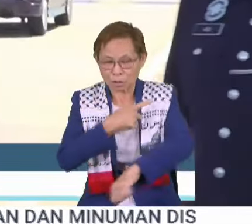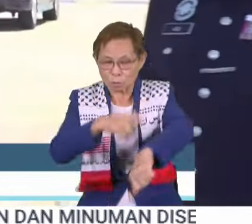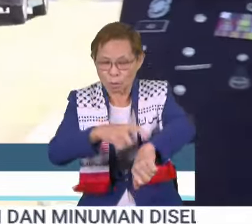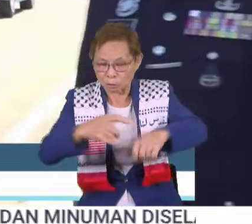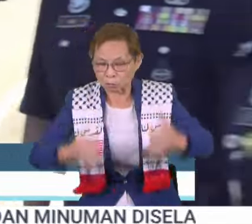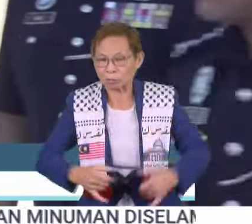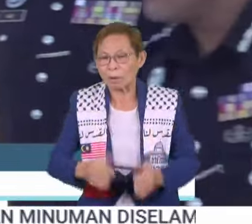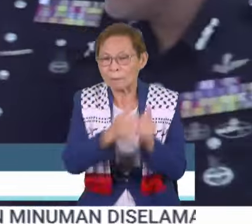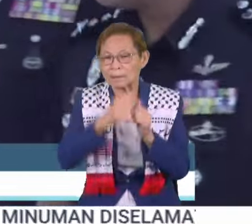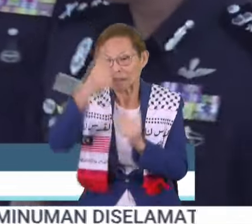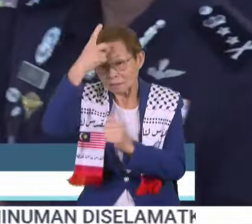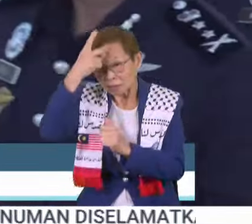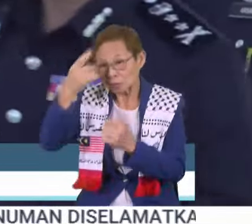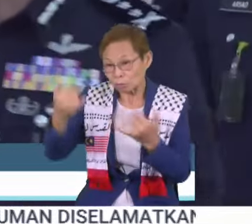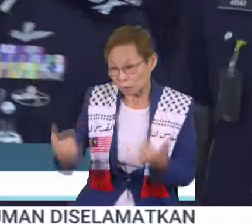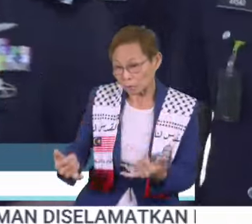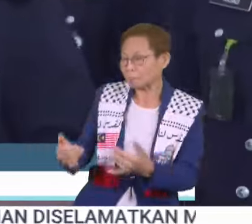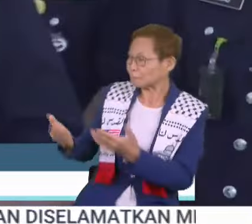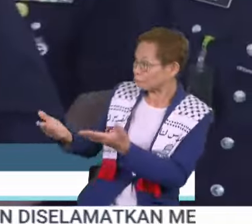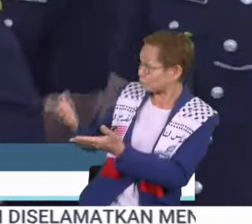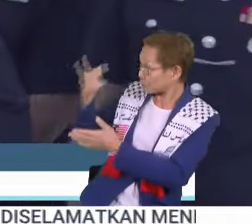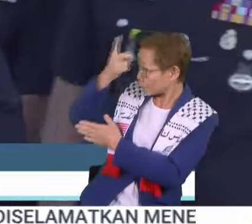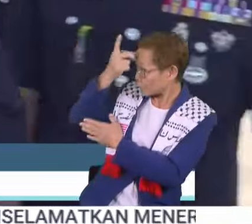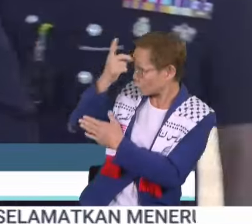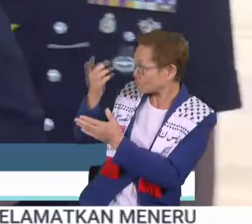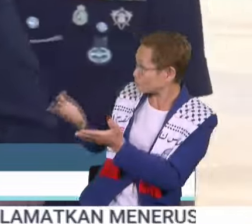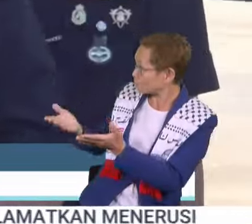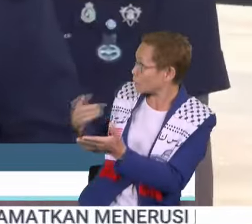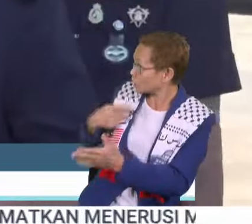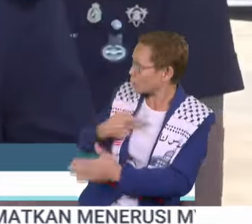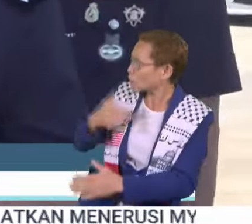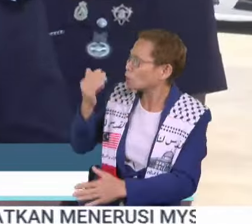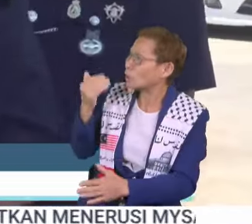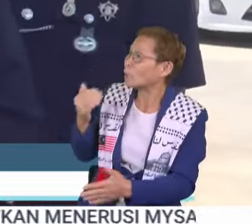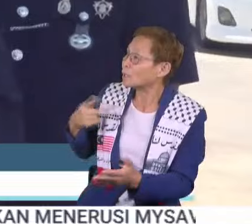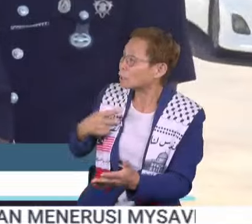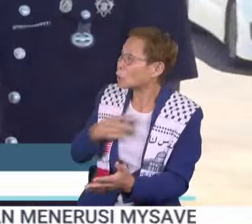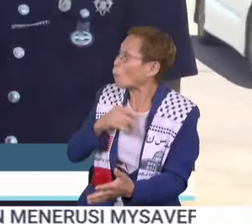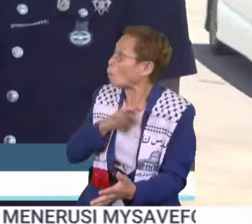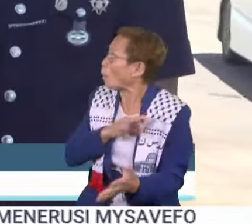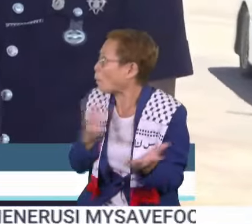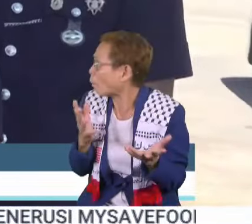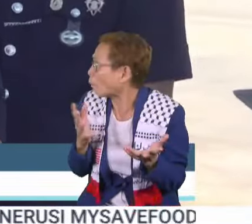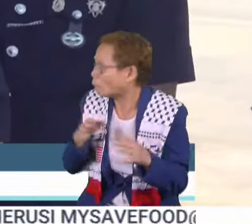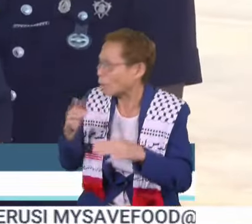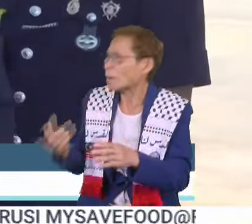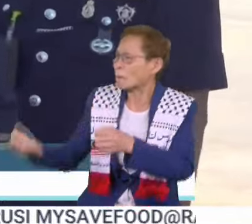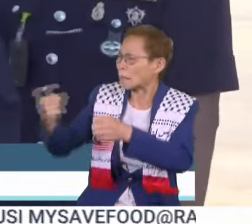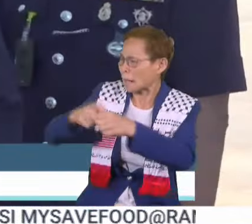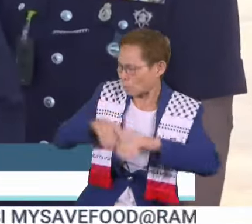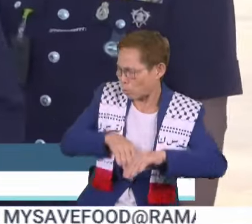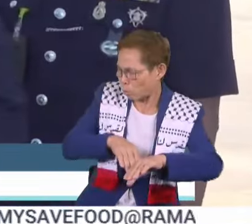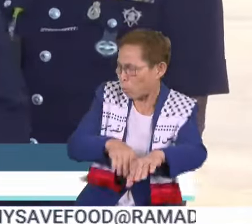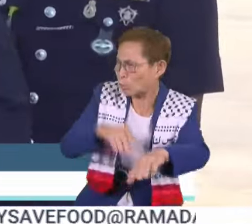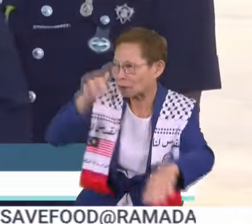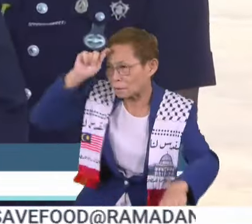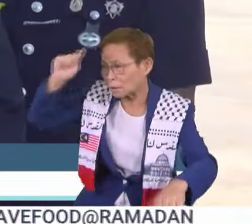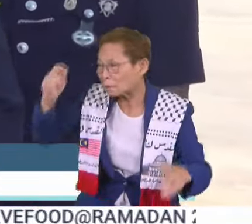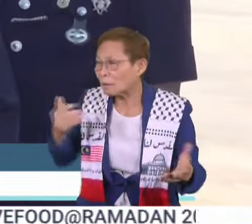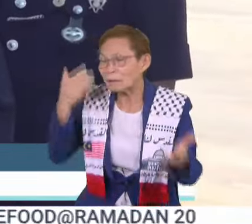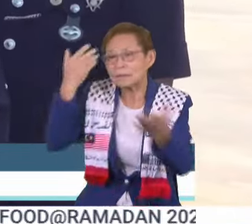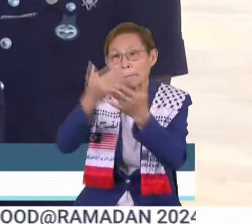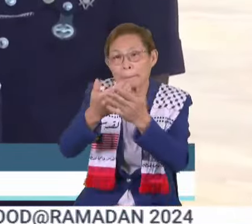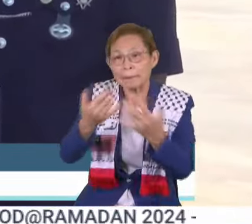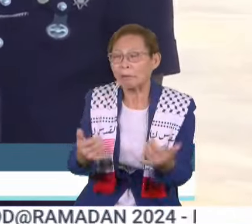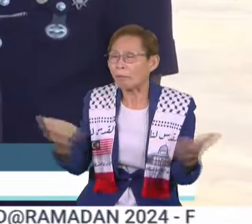bersama-sama dengan Datuk pada waktu ini, Datuk. Jadi kita nak tahu juga Datuk, berkenaan dengan aliran trafik di negeri Terengganu